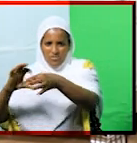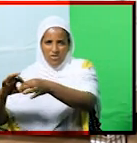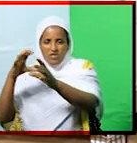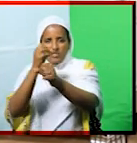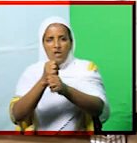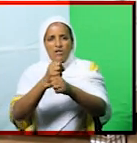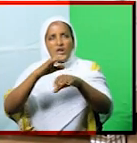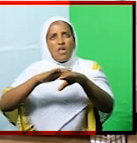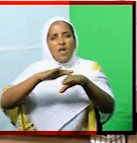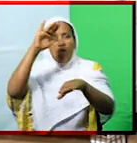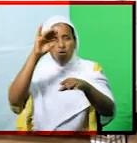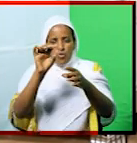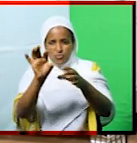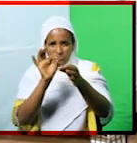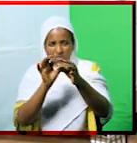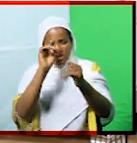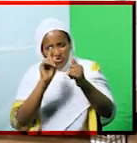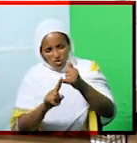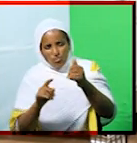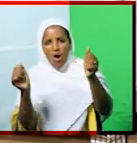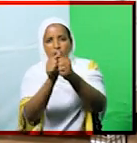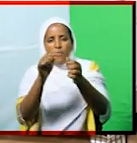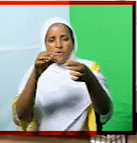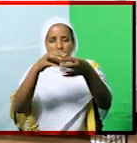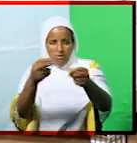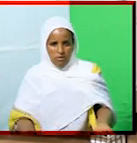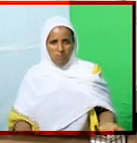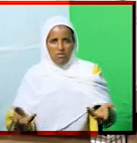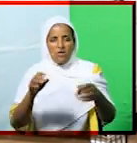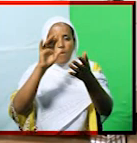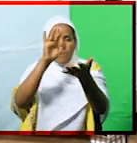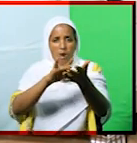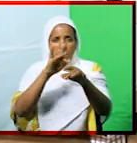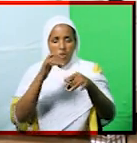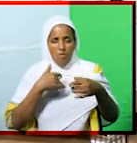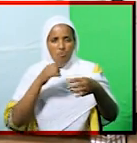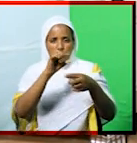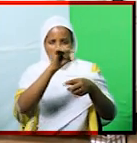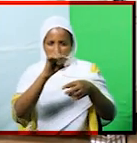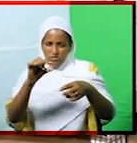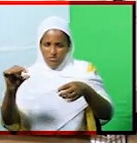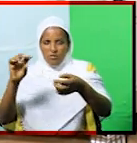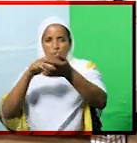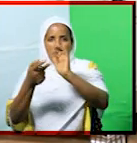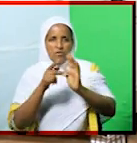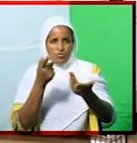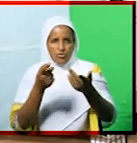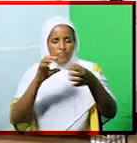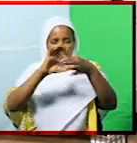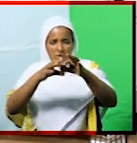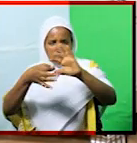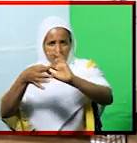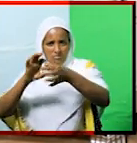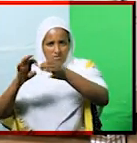ስለዚህ ምንድነው መሆን ያለበት? ከሊቃውንት አሁን አንደኛ ይሄን መካከለኛ የሚለው ክርስቶስ ራሱ ምን ብሎታል?